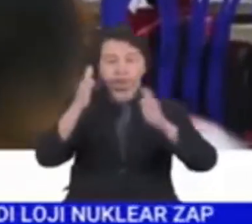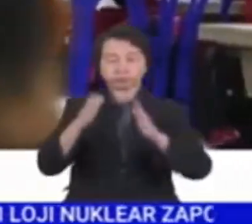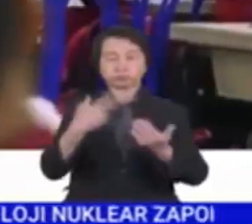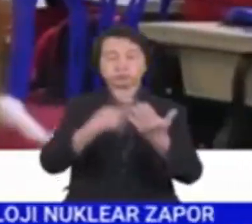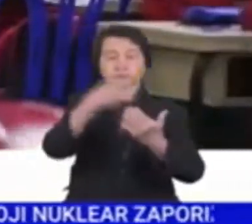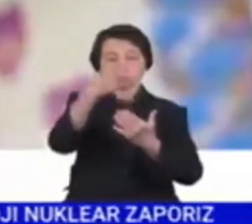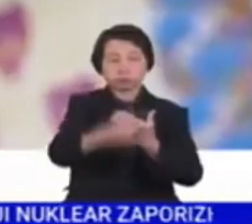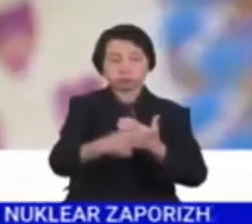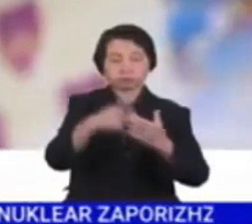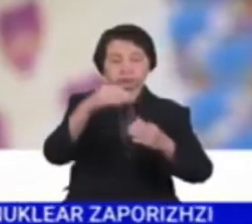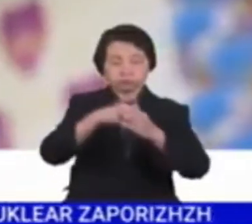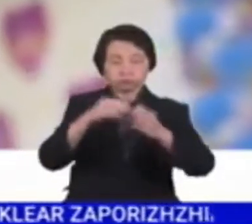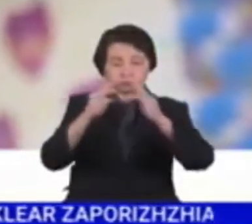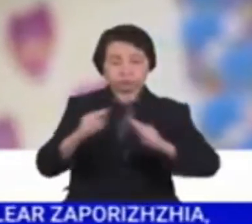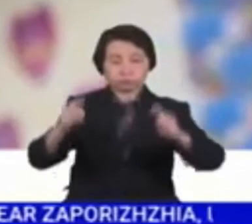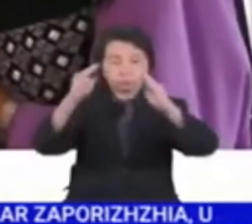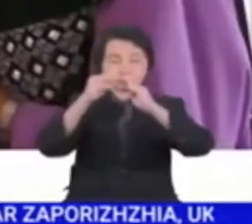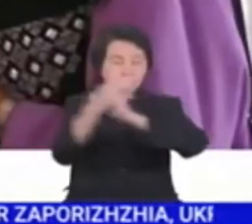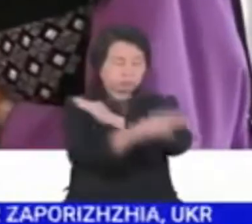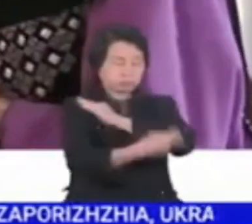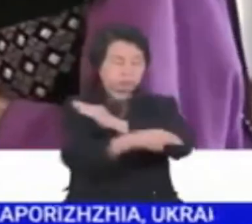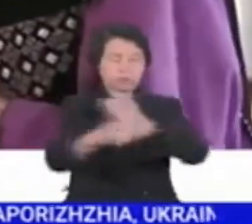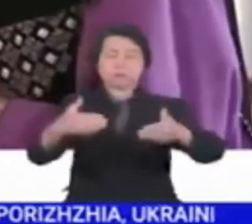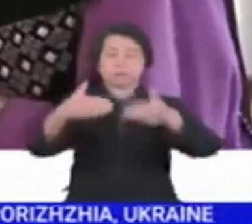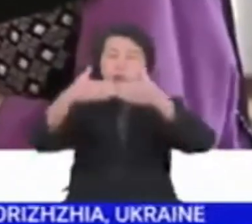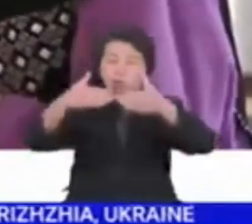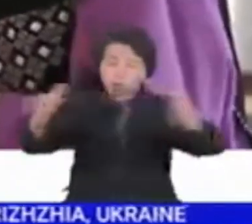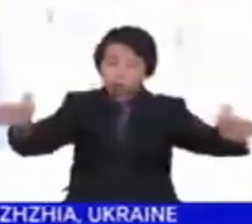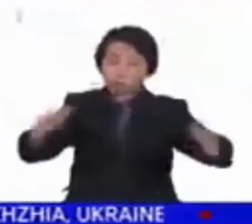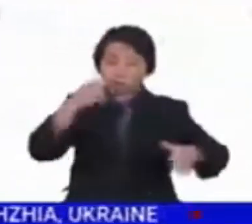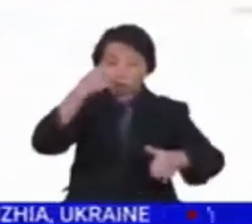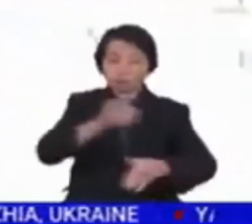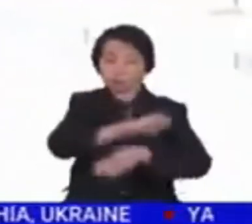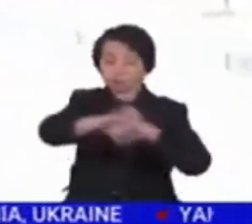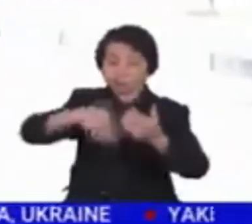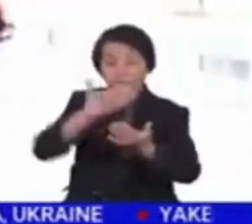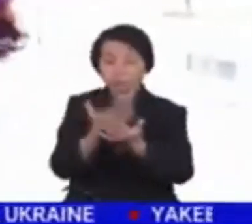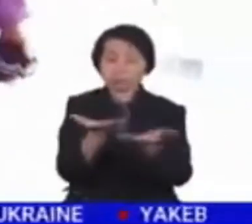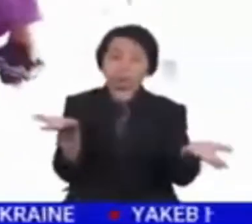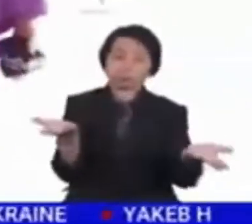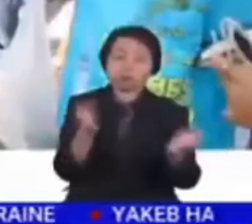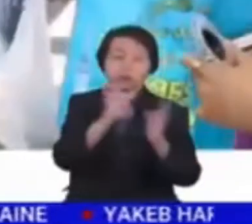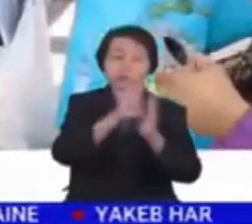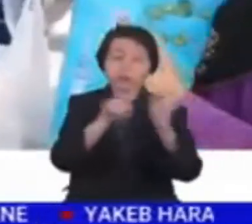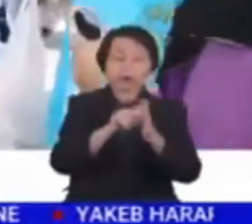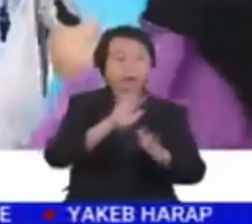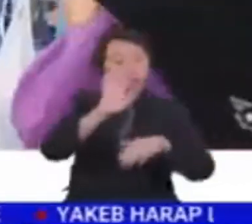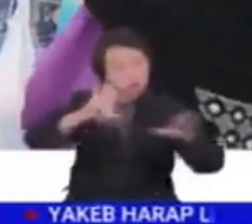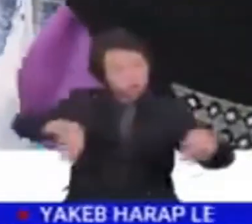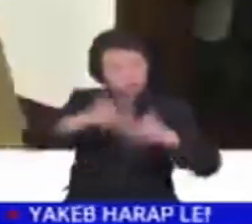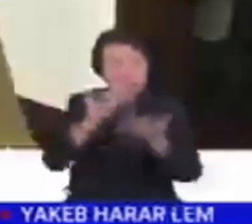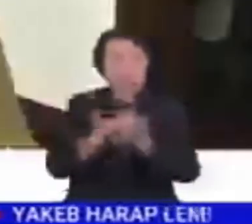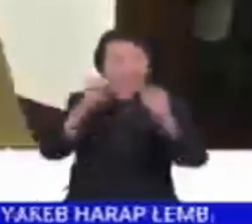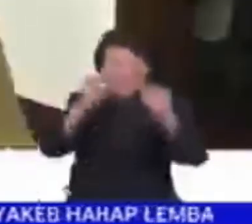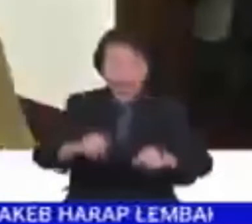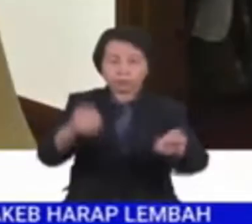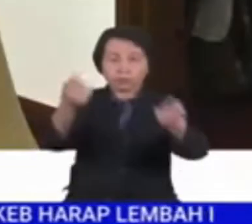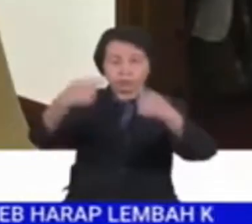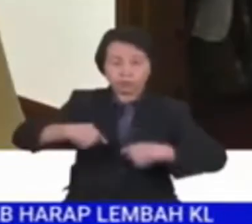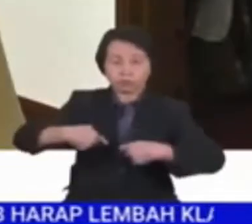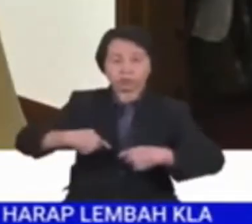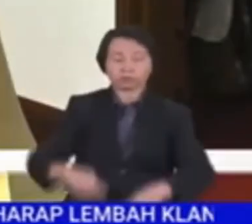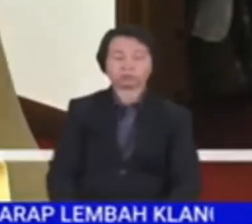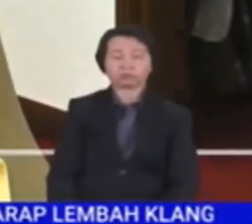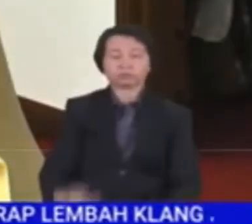pengisian program di Masjid Negara terbuka kepada semua tanpa mengira latar belakang agama. Kita